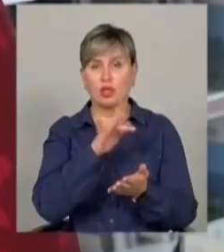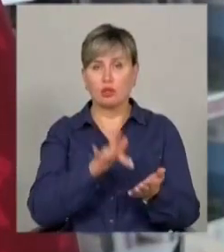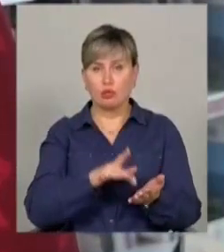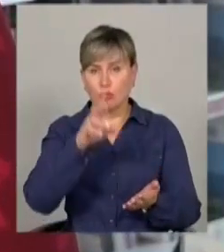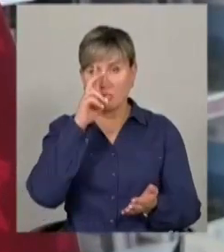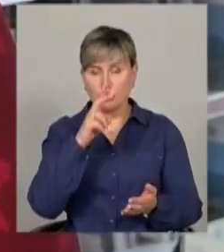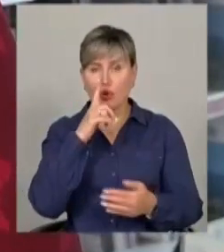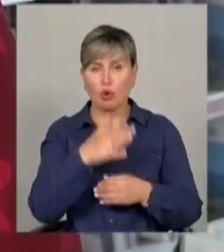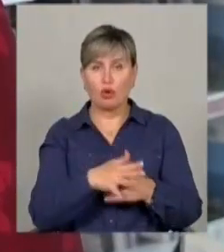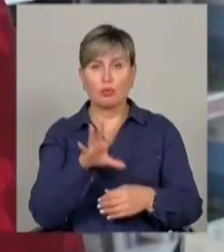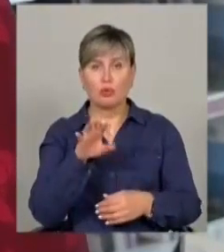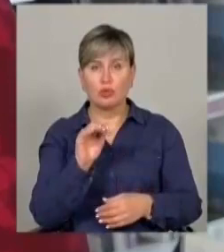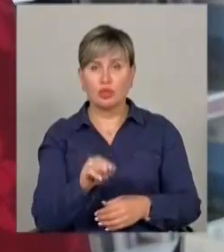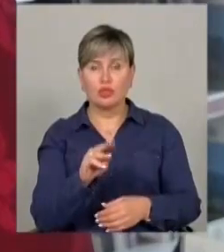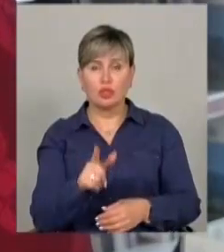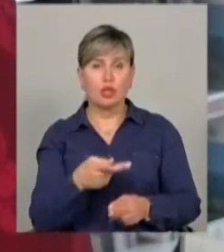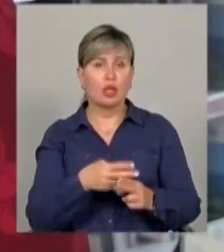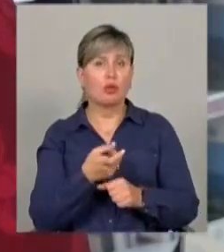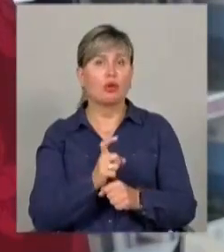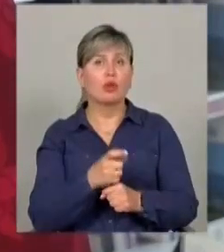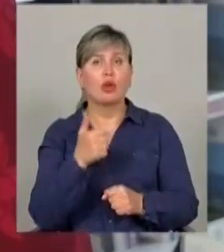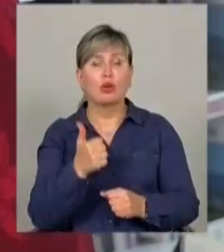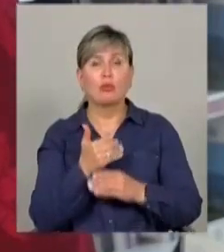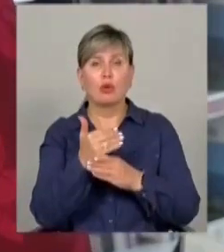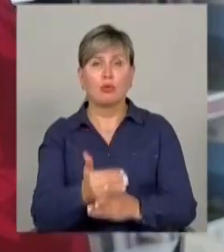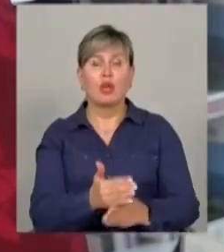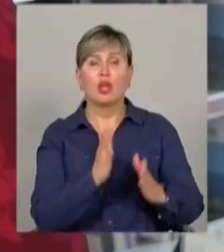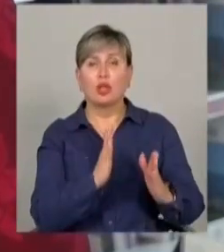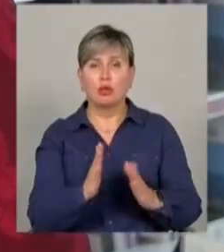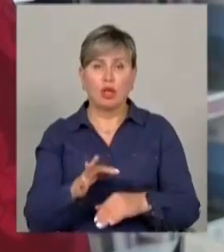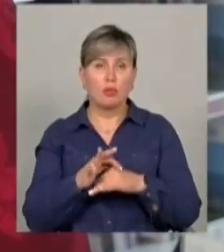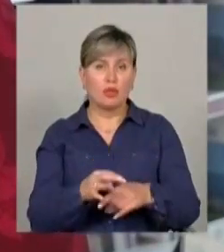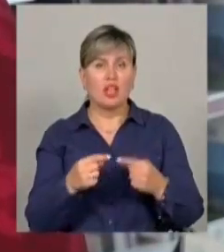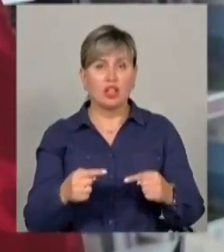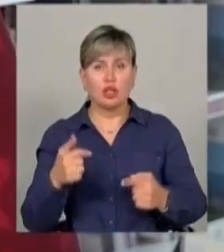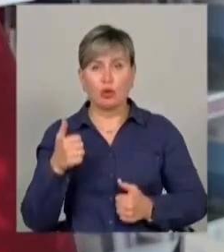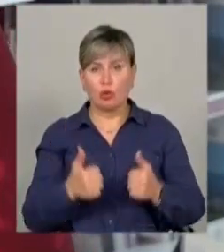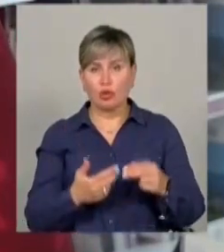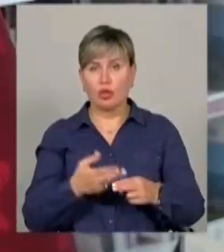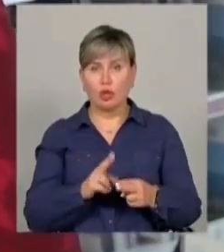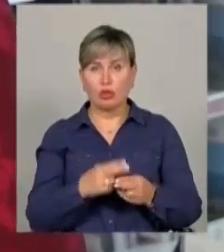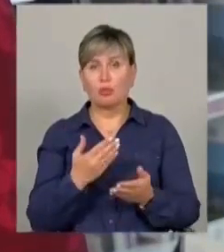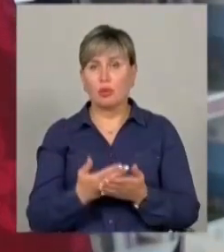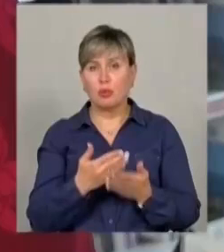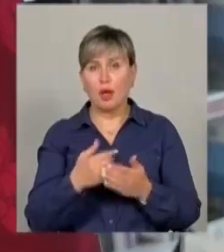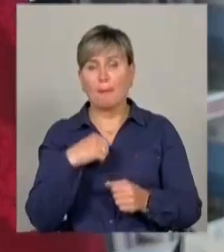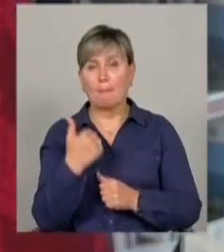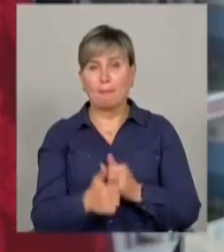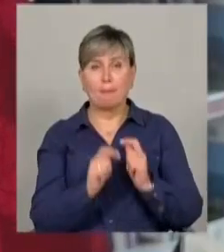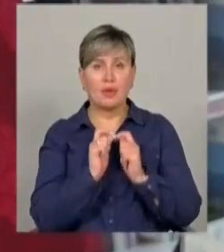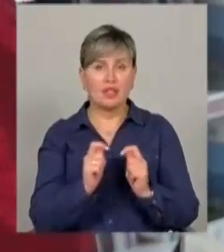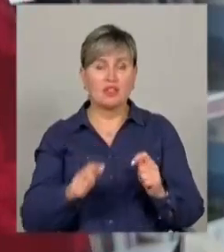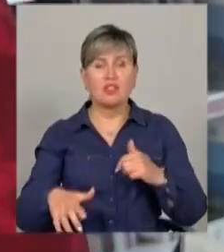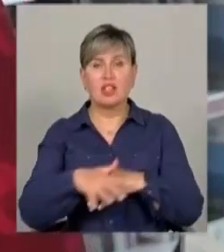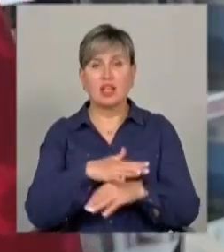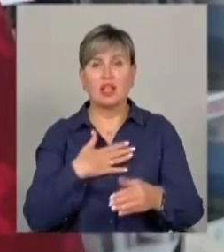бюджета в размере 500 тысяч тенге это очень хорошая помощь регулярно проводится различные конкурсы которые предполагают материальные призы в